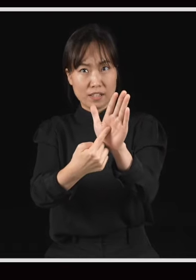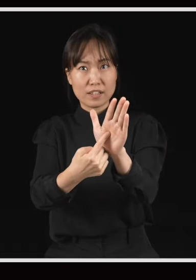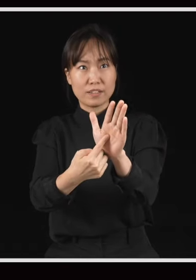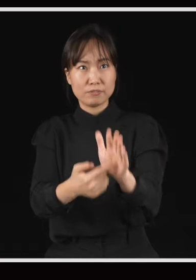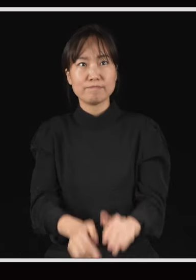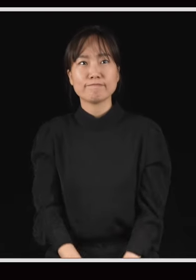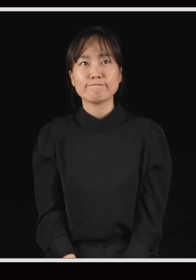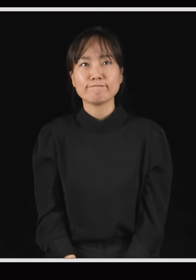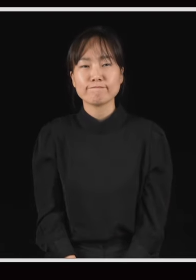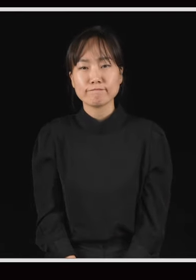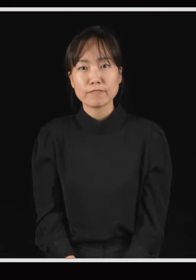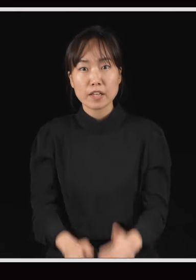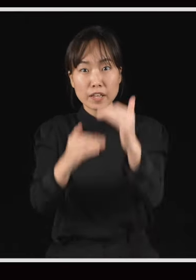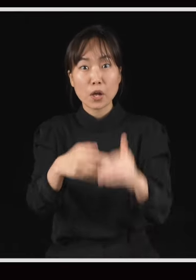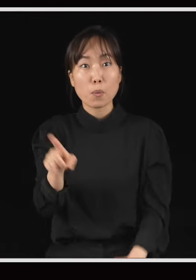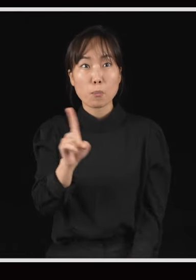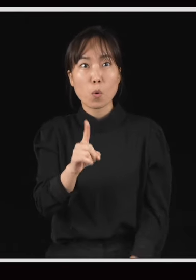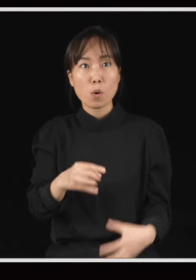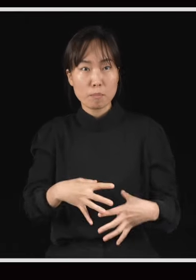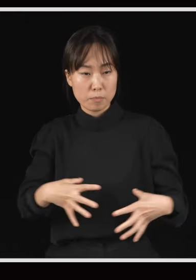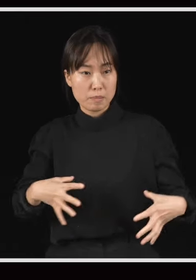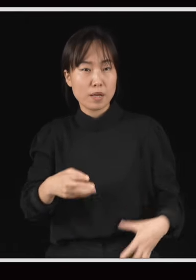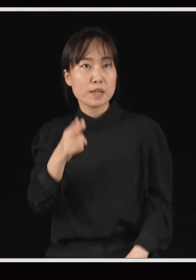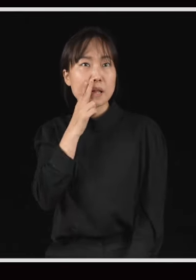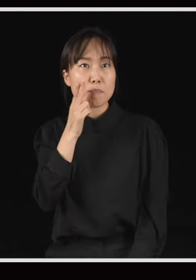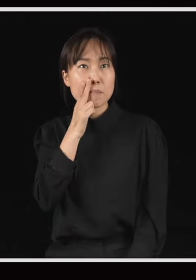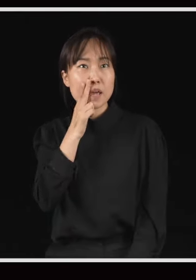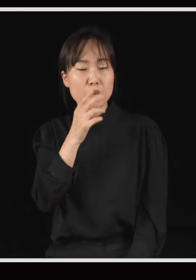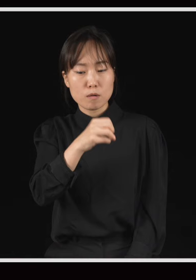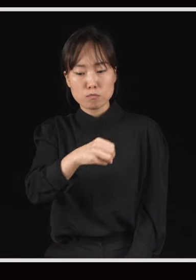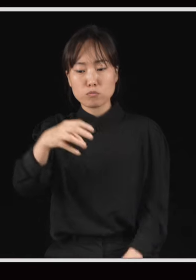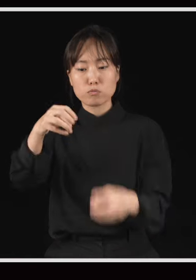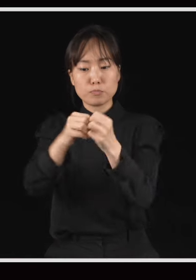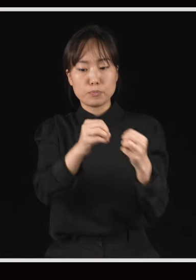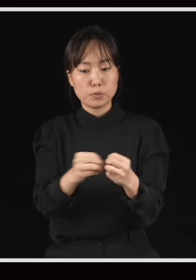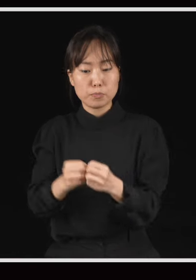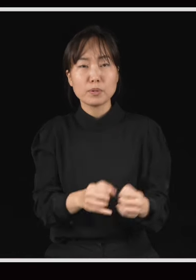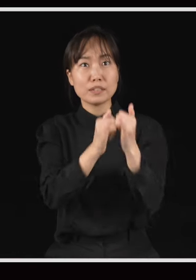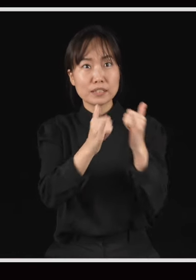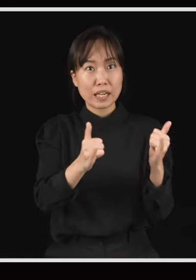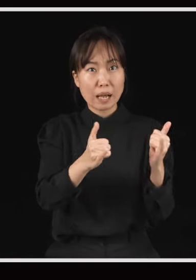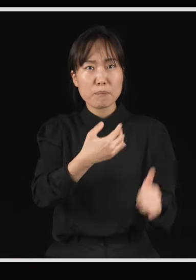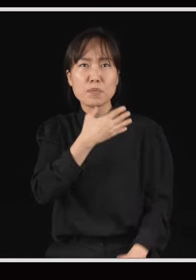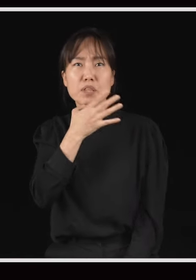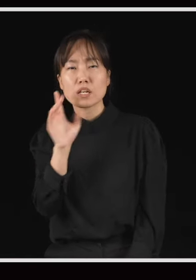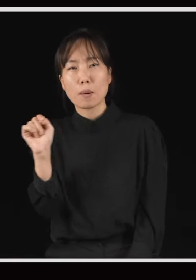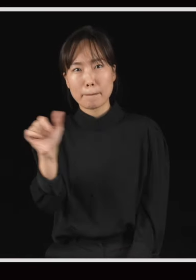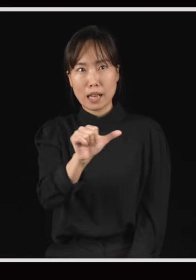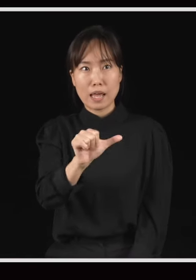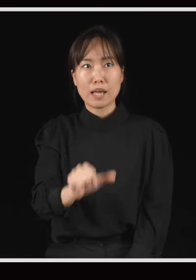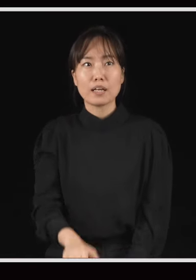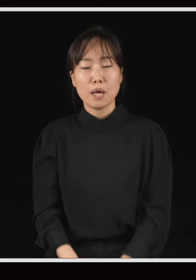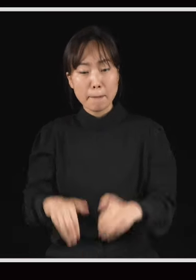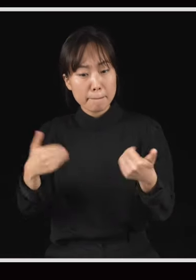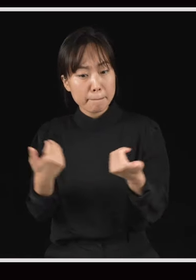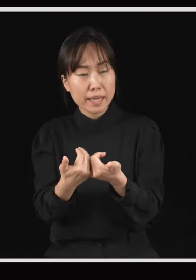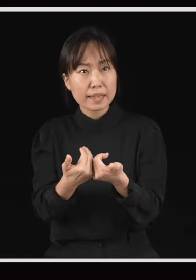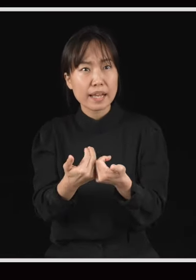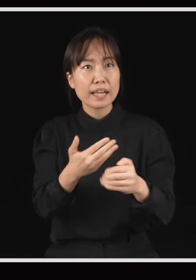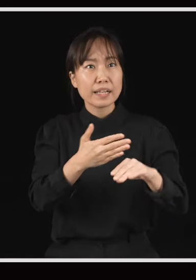관찰들을 계속 반복해서 보여줍니다. 비만, 흡연, 만성염증이에요. 비만, 흡연, 만성염증이 있는 사람들이 노화가 가속되고요.